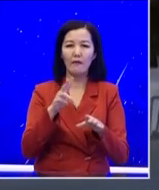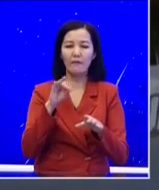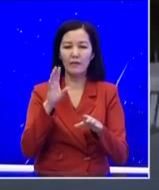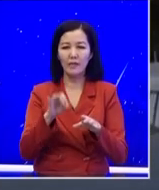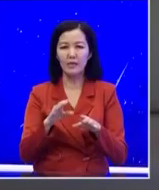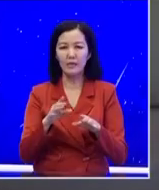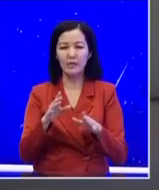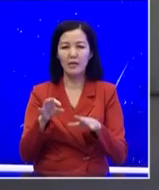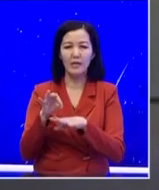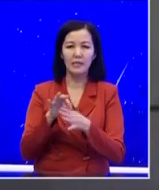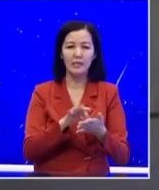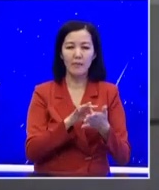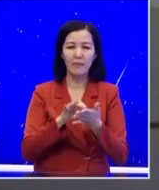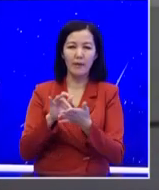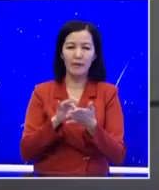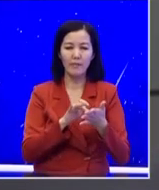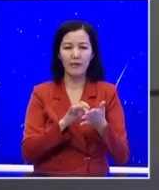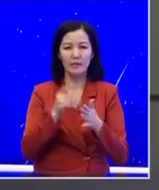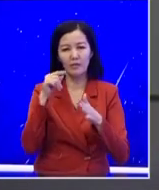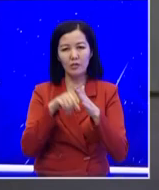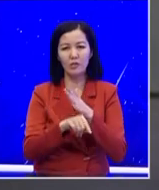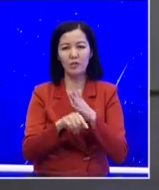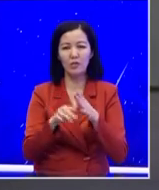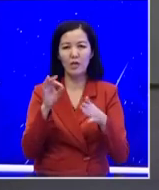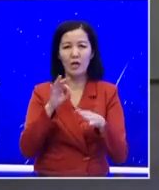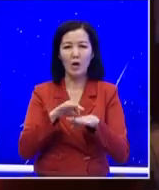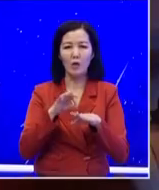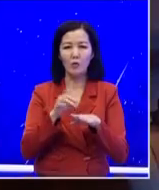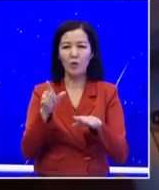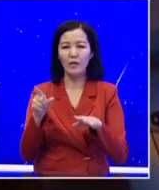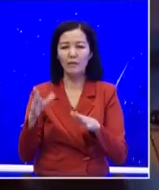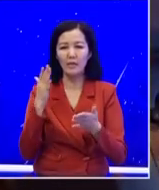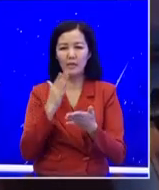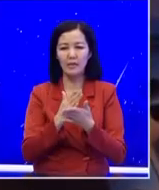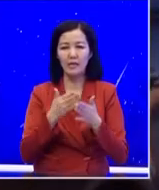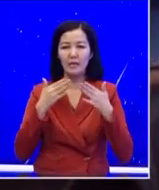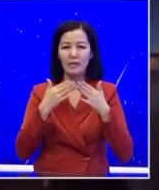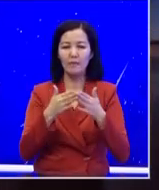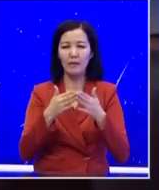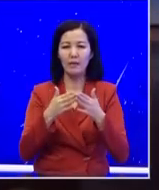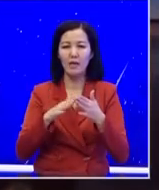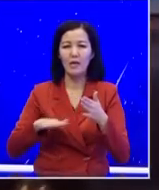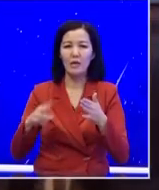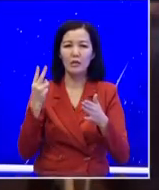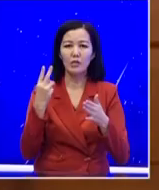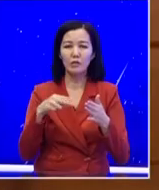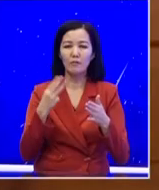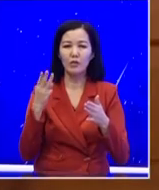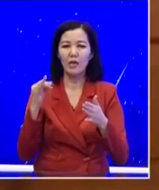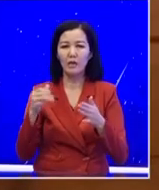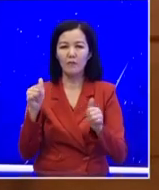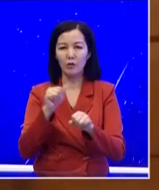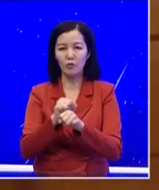сапар барысында бортта болғандарда коронавирус дерегі тіркелген. Сондықтан кемені жағалаудан 20 шақырым қашықтықта